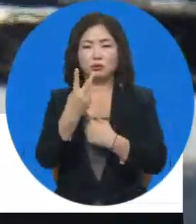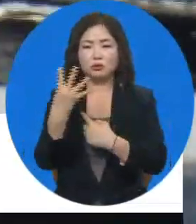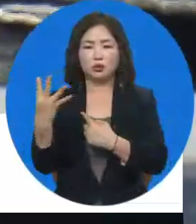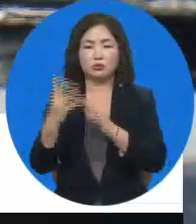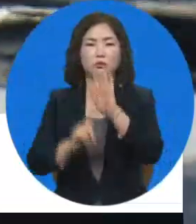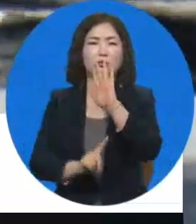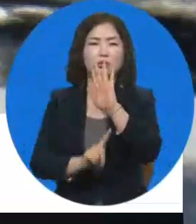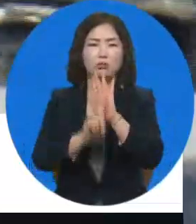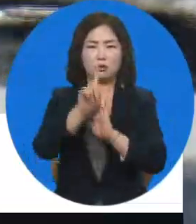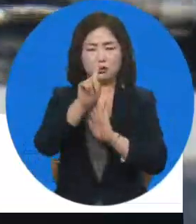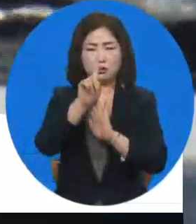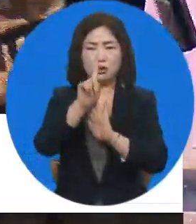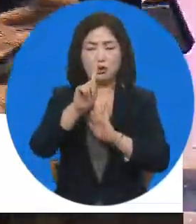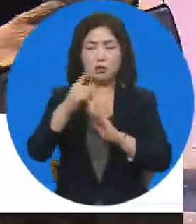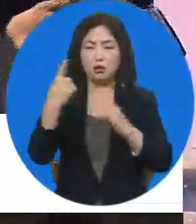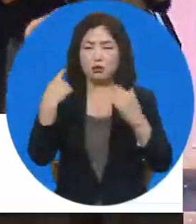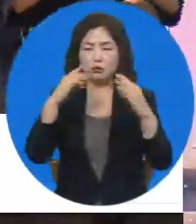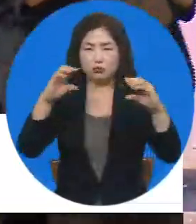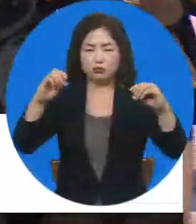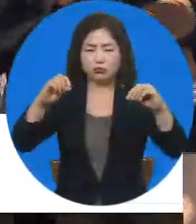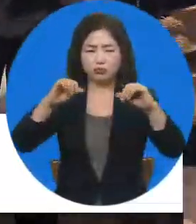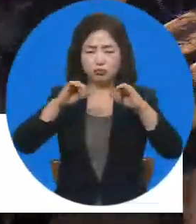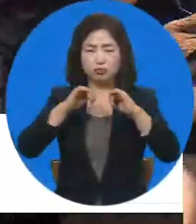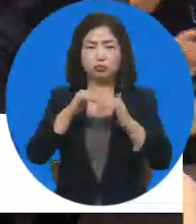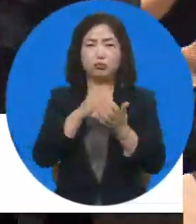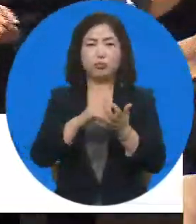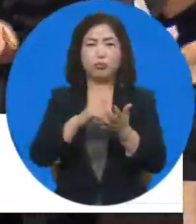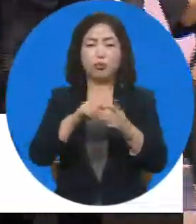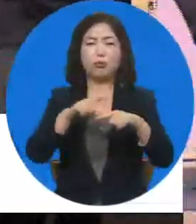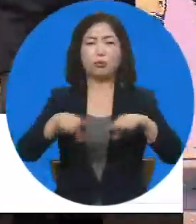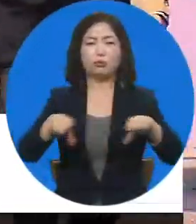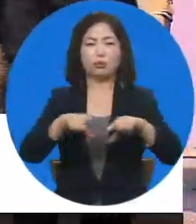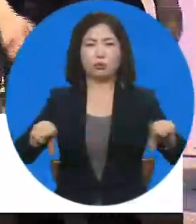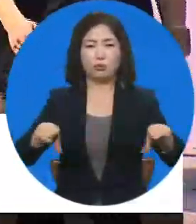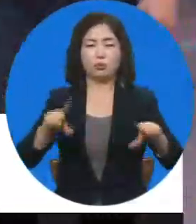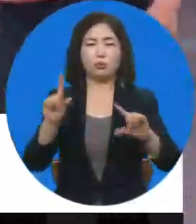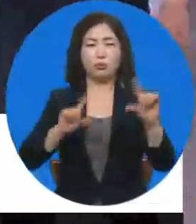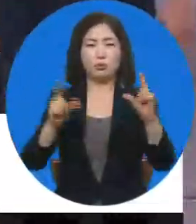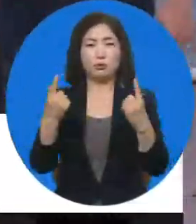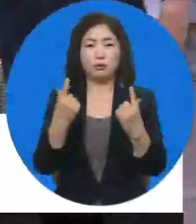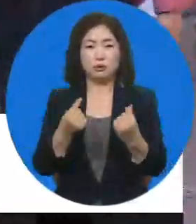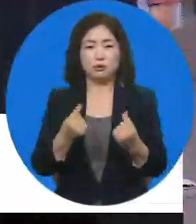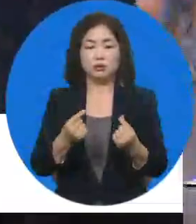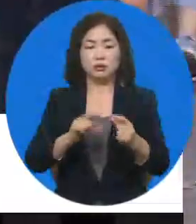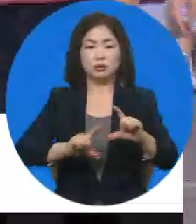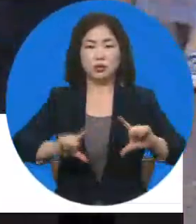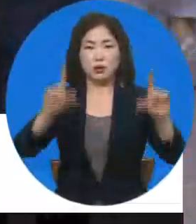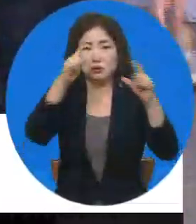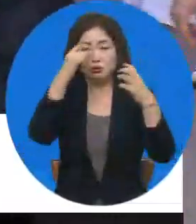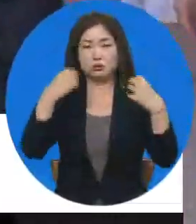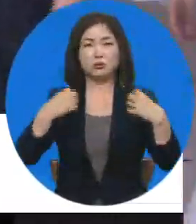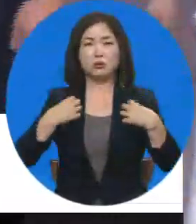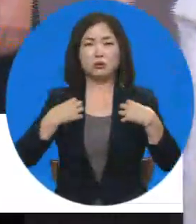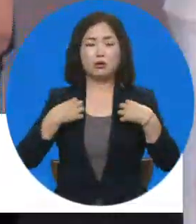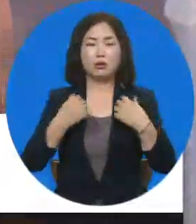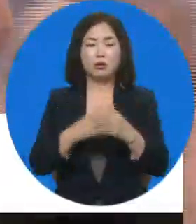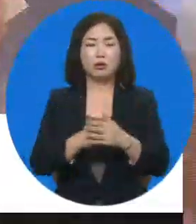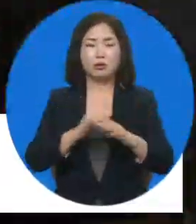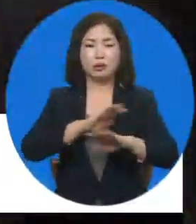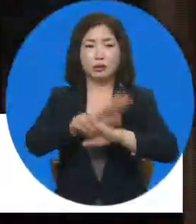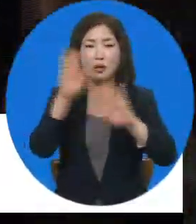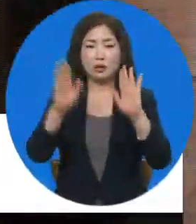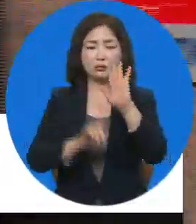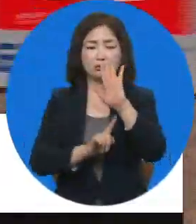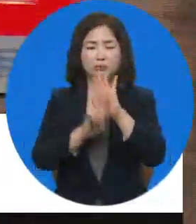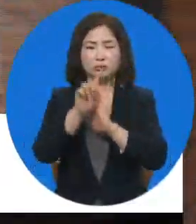오르겠습니다 미세먼지와 초미세먼지 농도는 보통 수준이 예산 됩니다 대구 지만 기상청은 당분간 낮 기온이